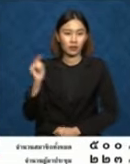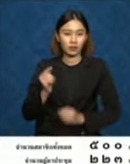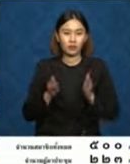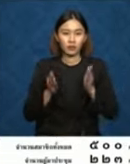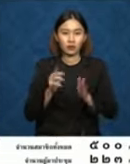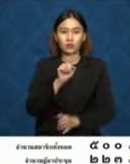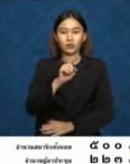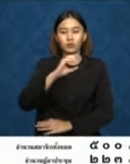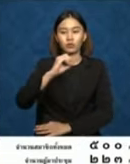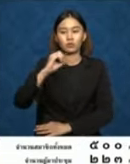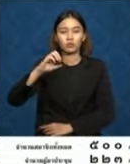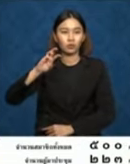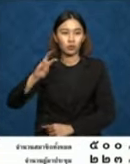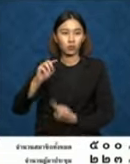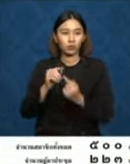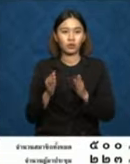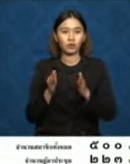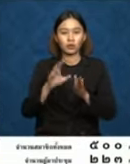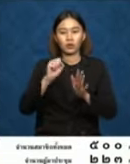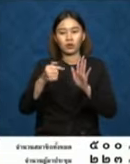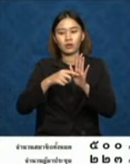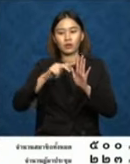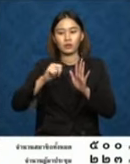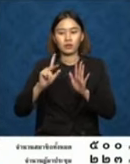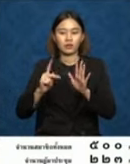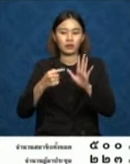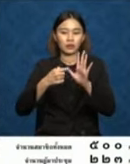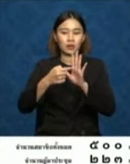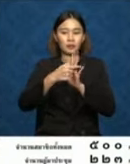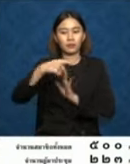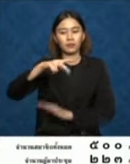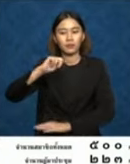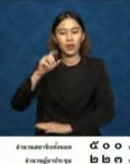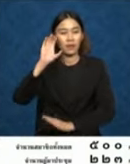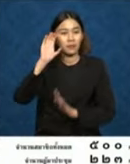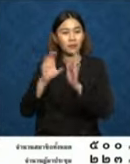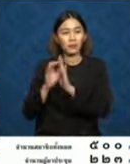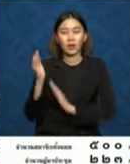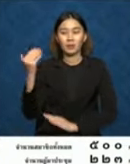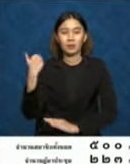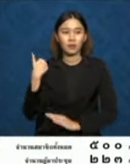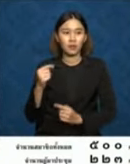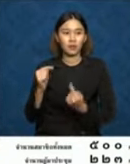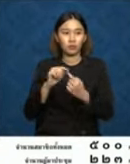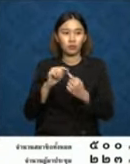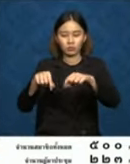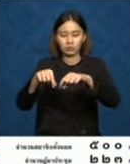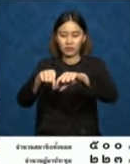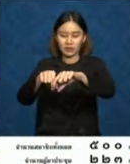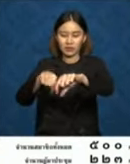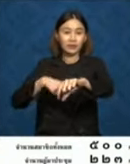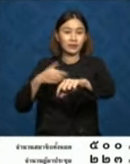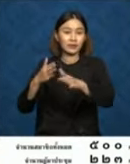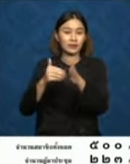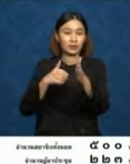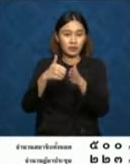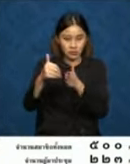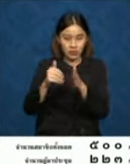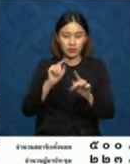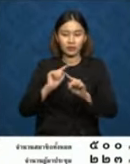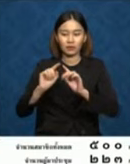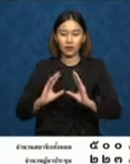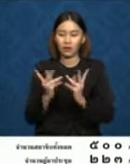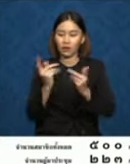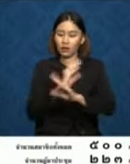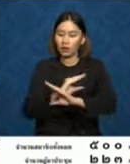วง1006นะครับถนนสันกำแพงสายเก่าท่านประธานเห็นในรูปไหมครับว่าเส้นถนนสีต่าง